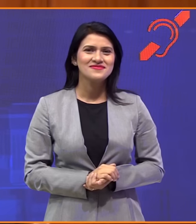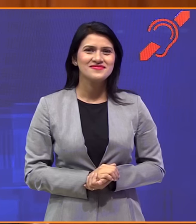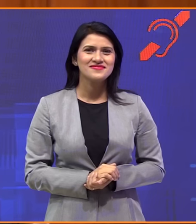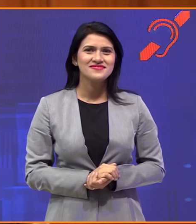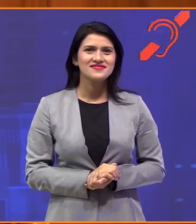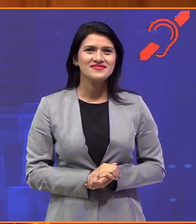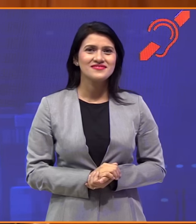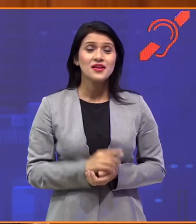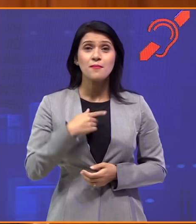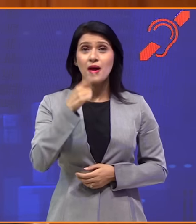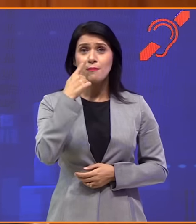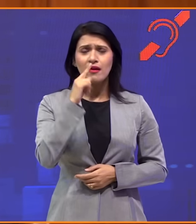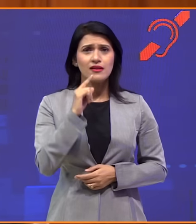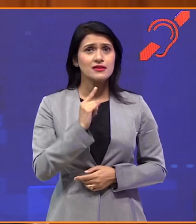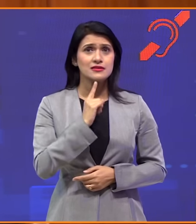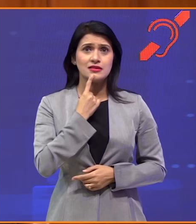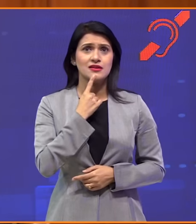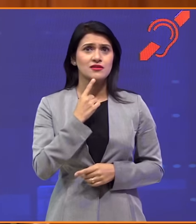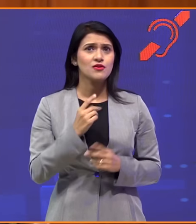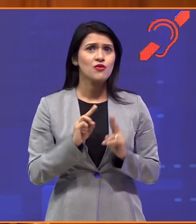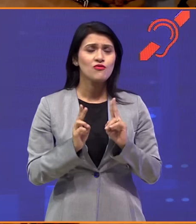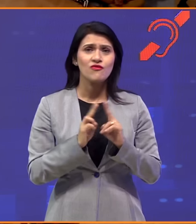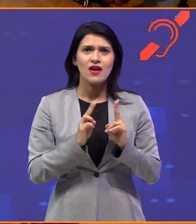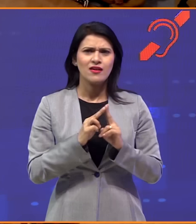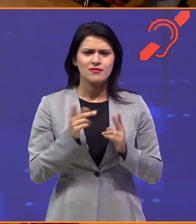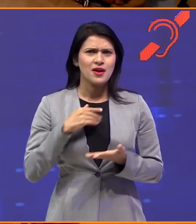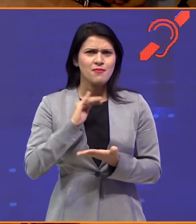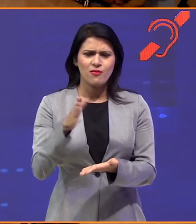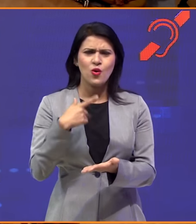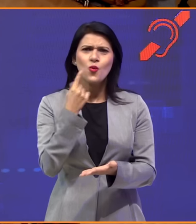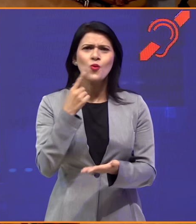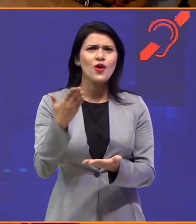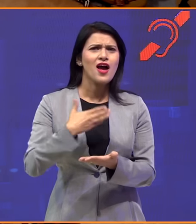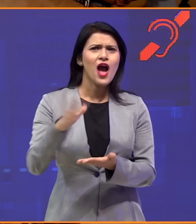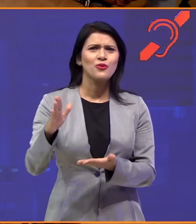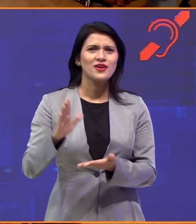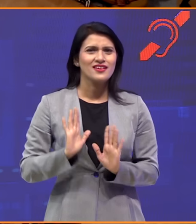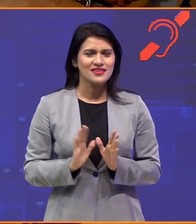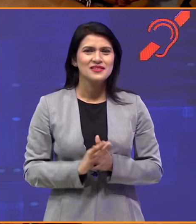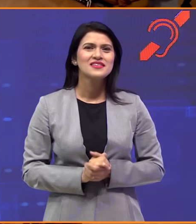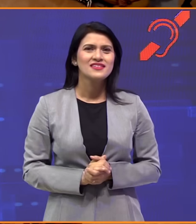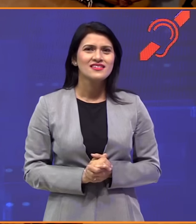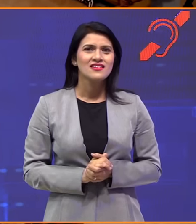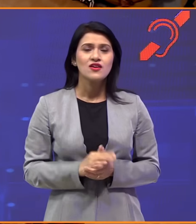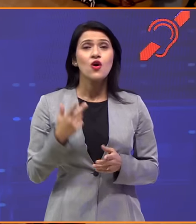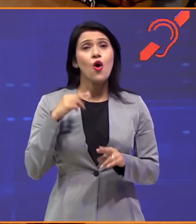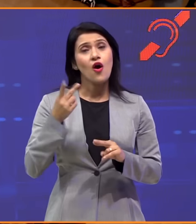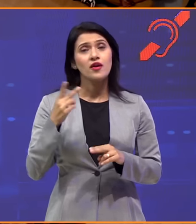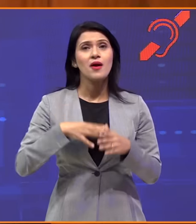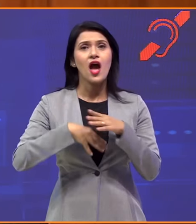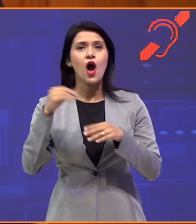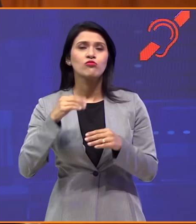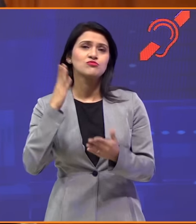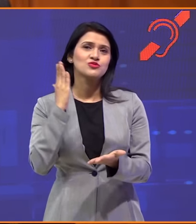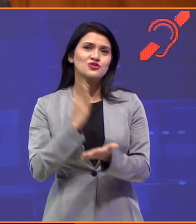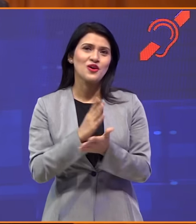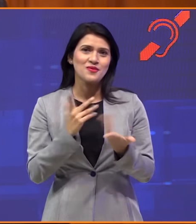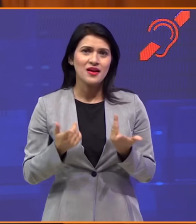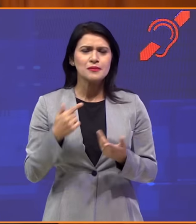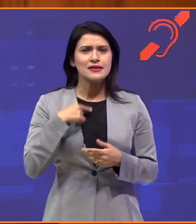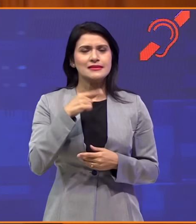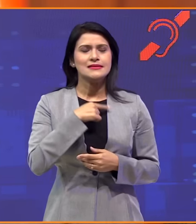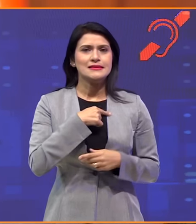से मेरी मां जो बहुत सख्त थी वह मुझे डिसन कर देगी मेरा बेटा है ही नहीं या फिर यह लोग जाने नहीं देंगे तो इसलिए मैंने अपने